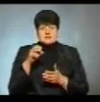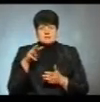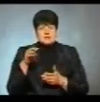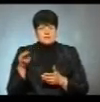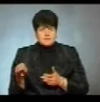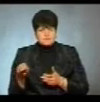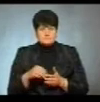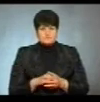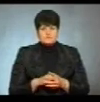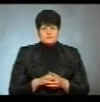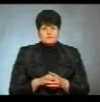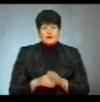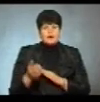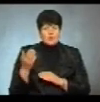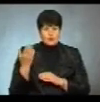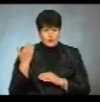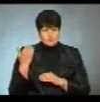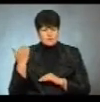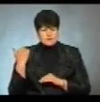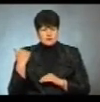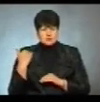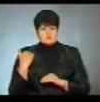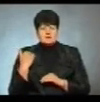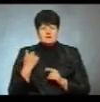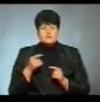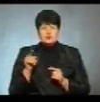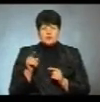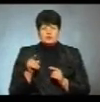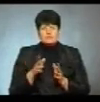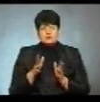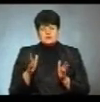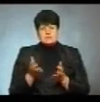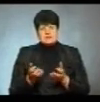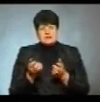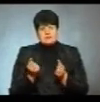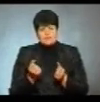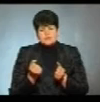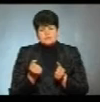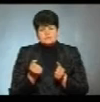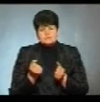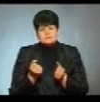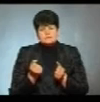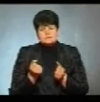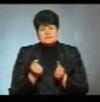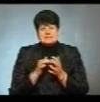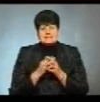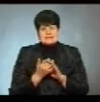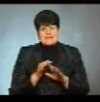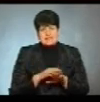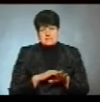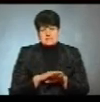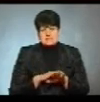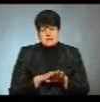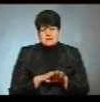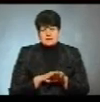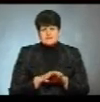тепер. Колись в попередніх його здебільшого підтримало сільське населення